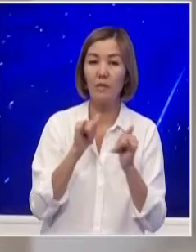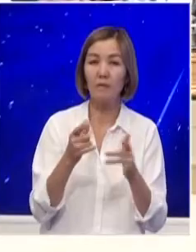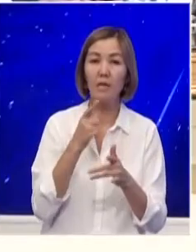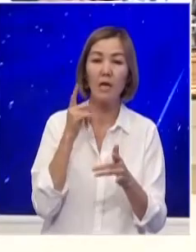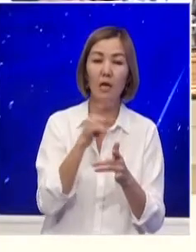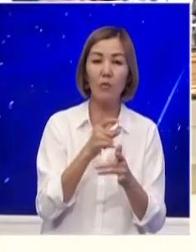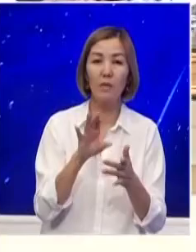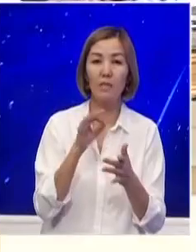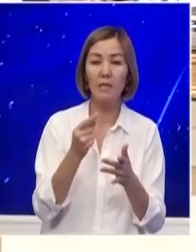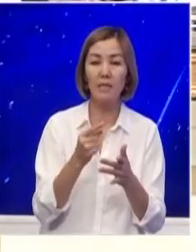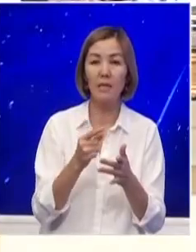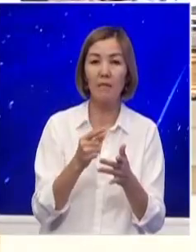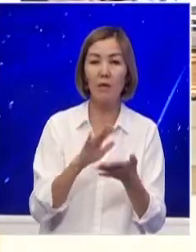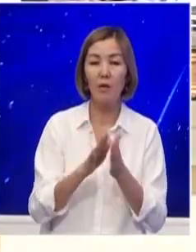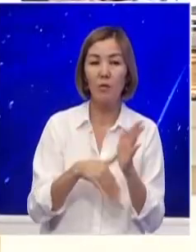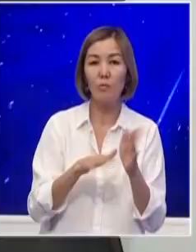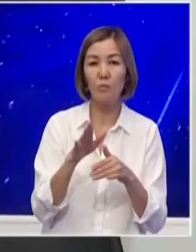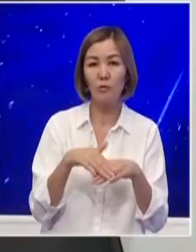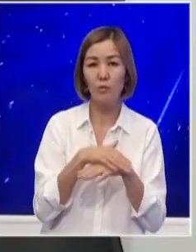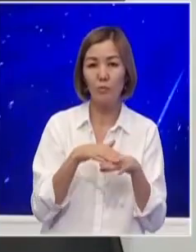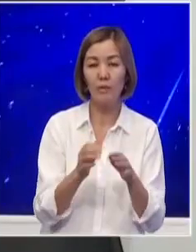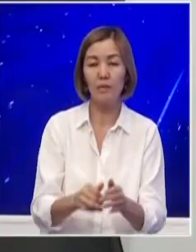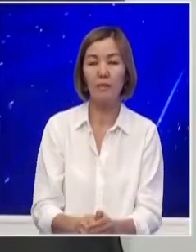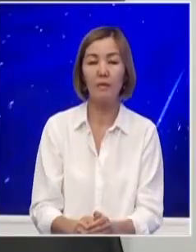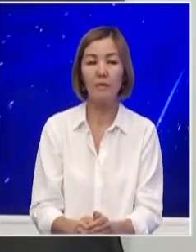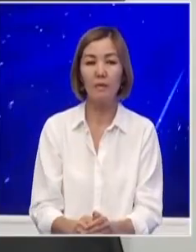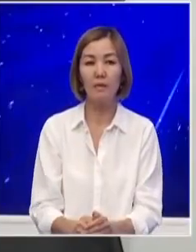экономики и социального потенциала области.